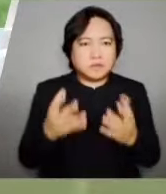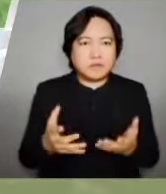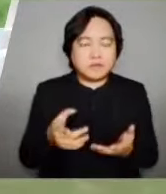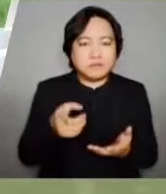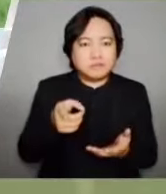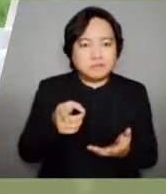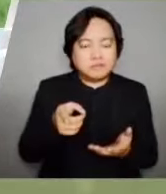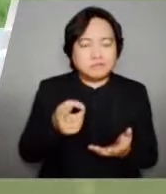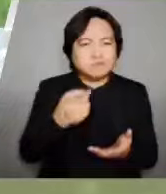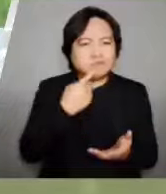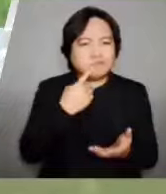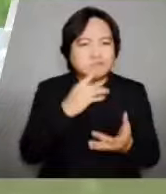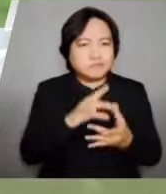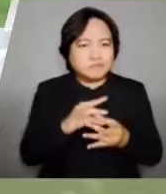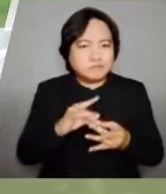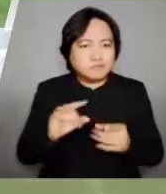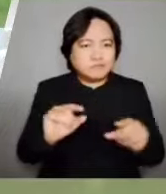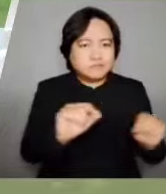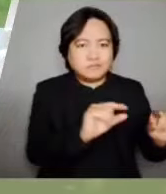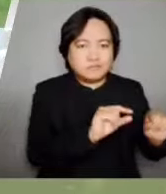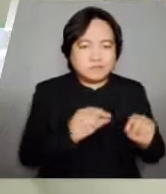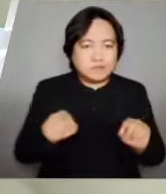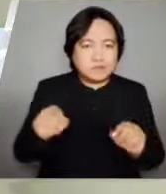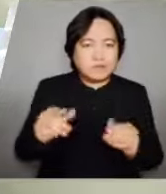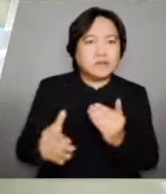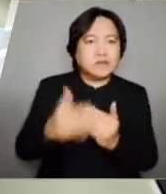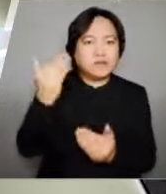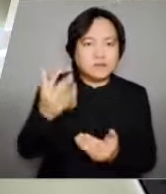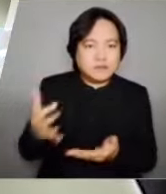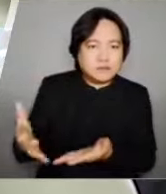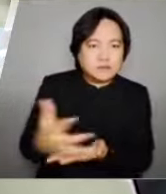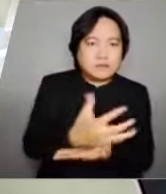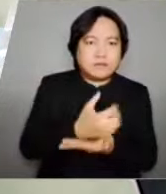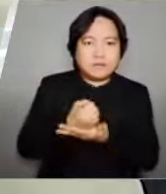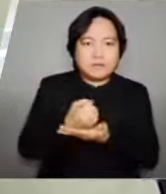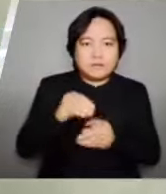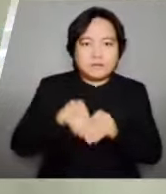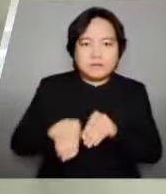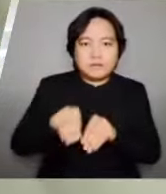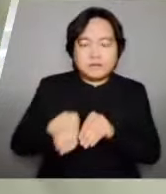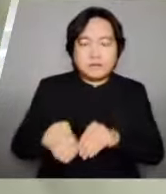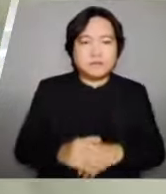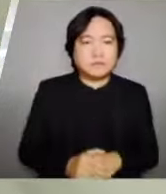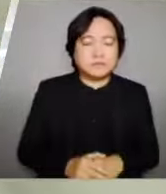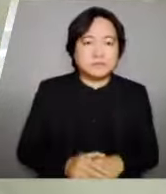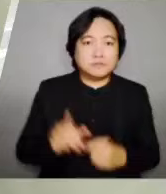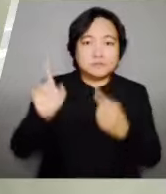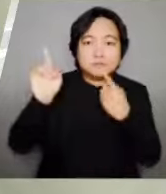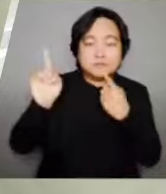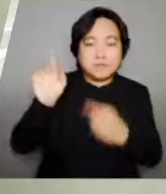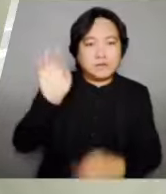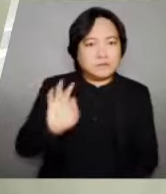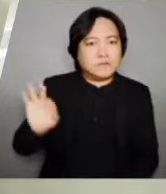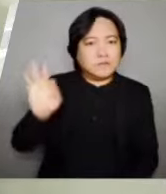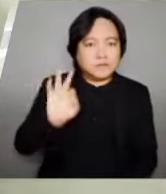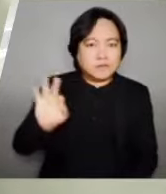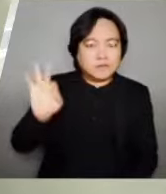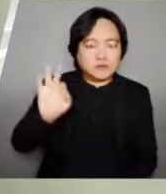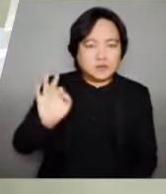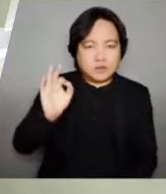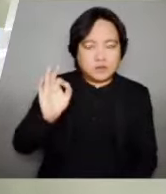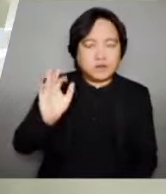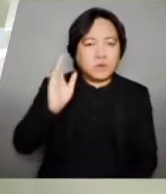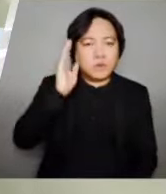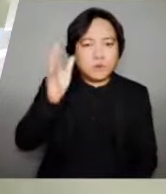atin ay yung mga palay sana ay aanihin na. Simula ito, Bernice. Ah, Bernice pa. Tapos kagabi lang